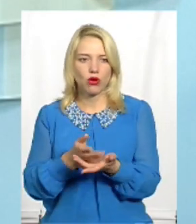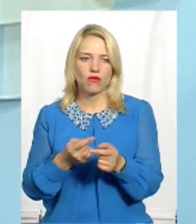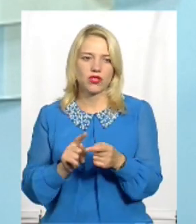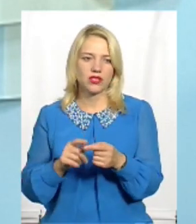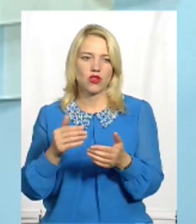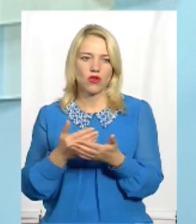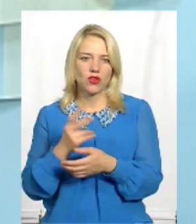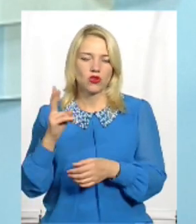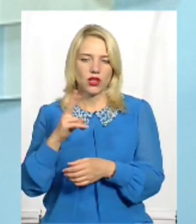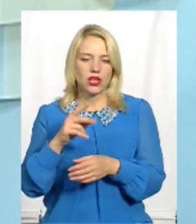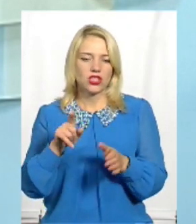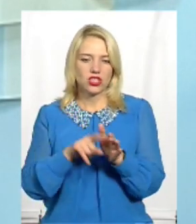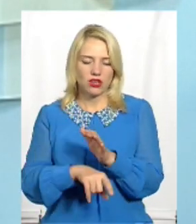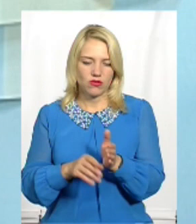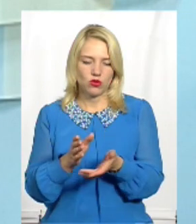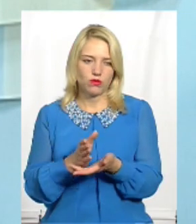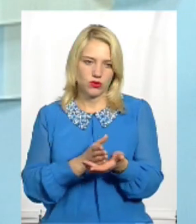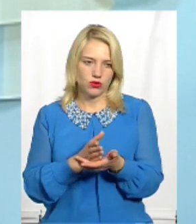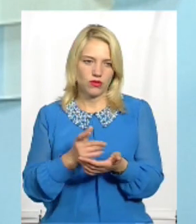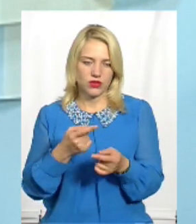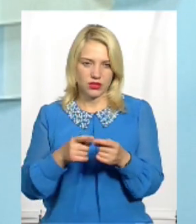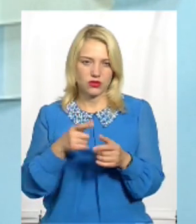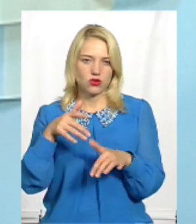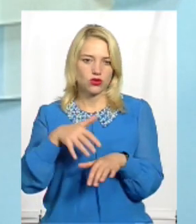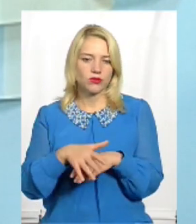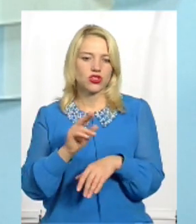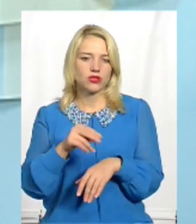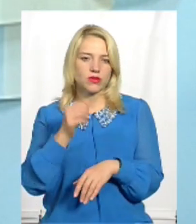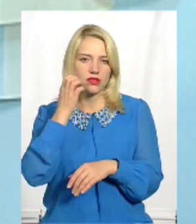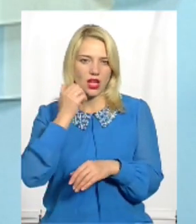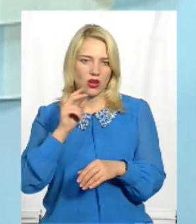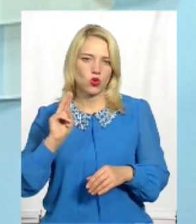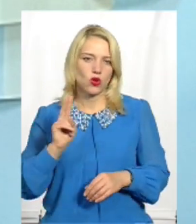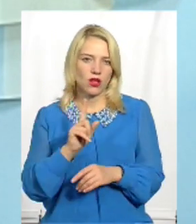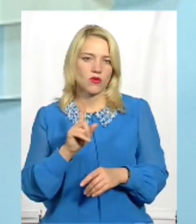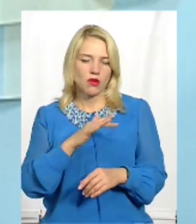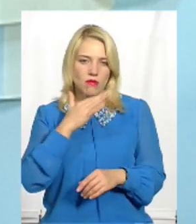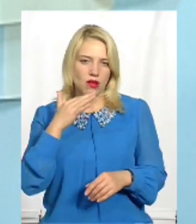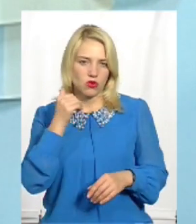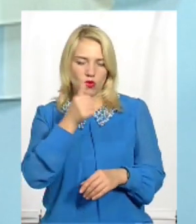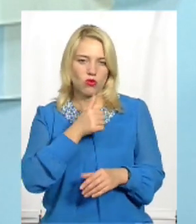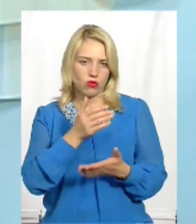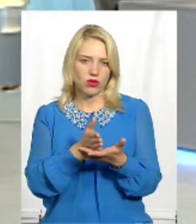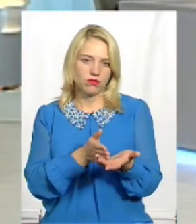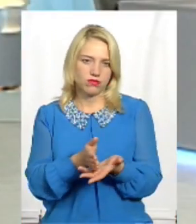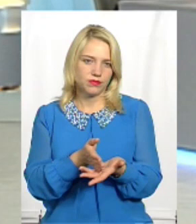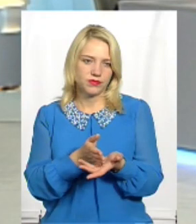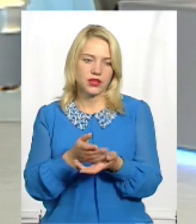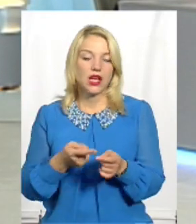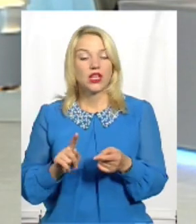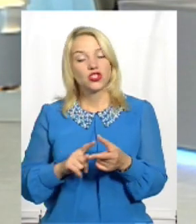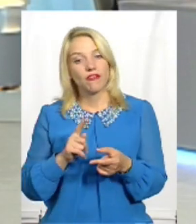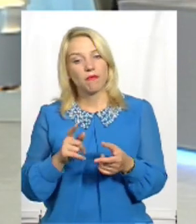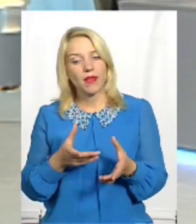завжди новий тролейбус, він дешевше в обслуговуванні, це абсолютно природно, ніж старий тролейбус, який там відходив 20-30 років. Чи вплине це на